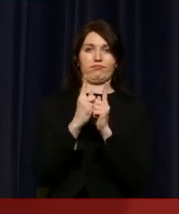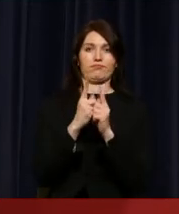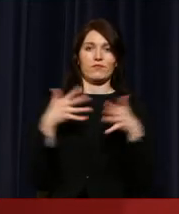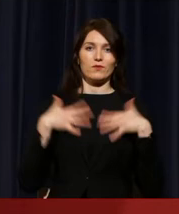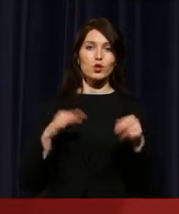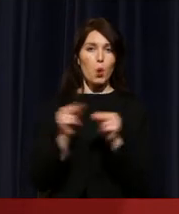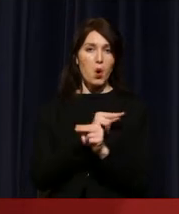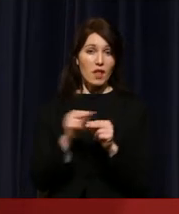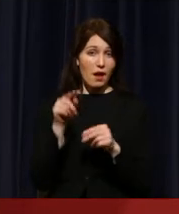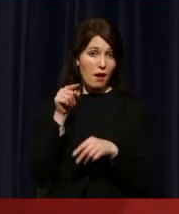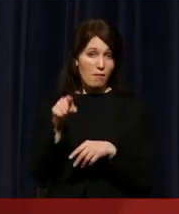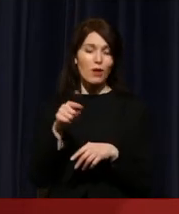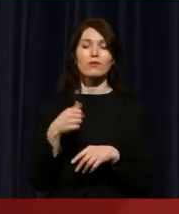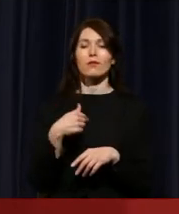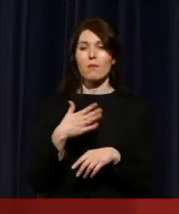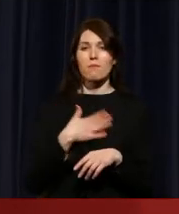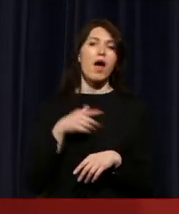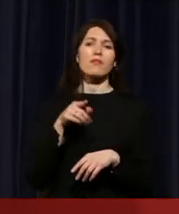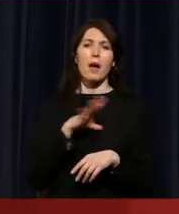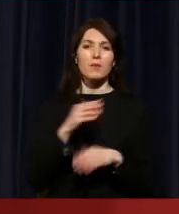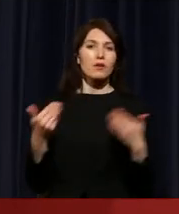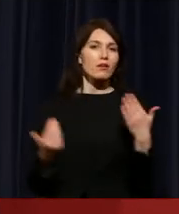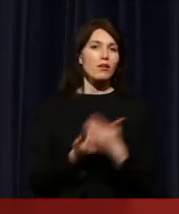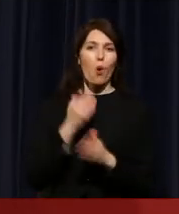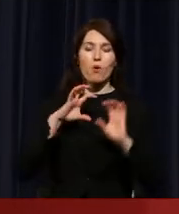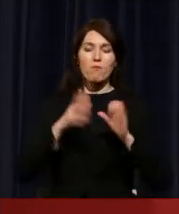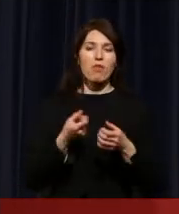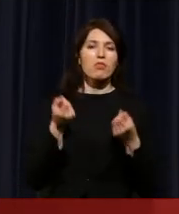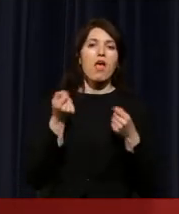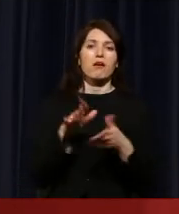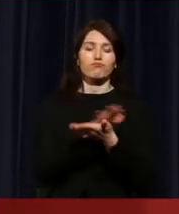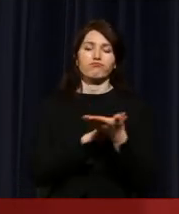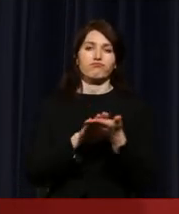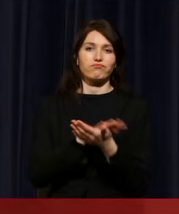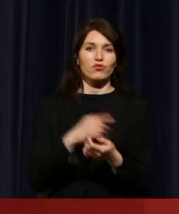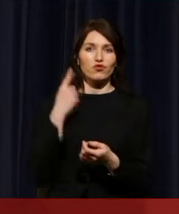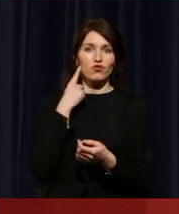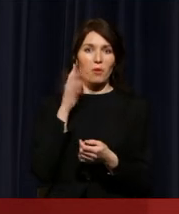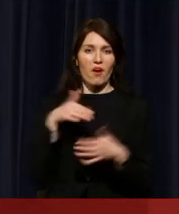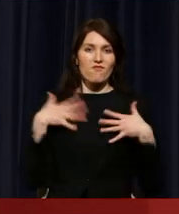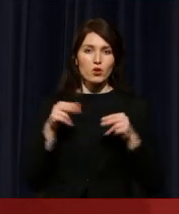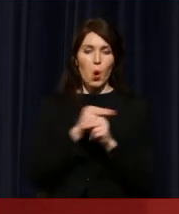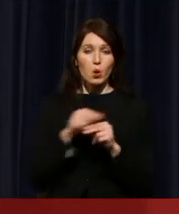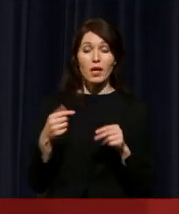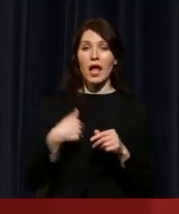un tas bija, nu, man tāda jauna pasaule, nekad neko par to nebiju dzirdējusi, tas